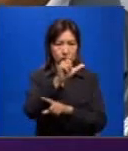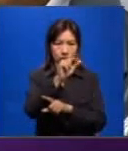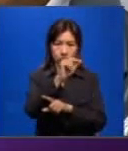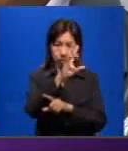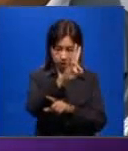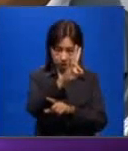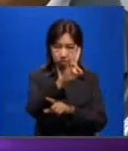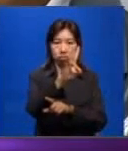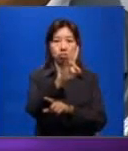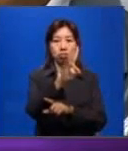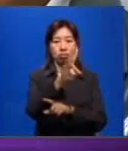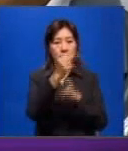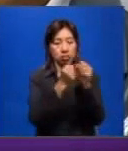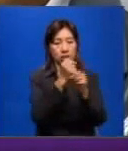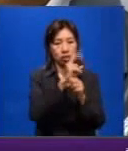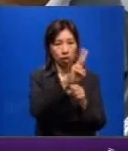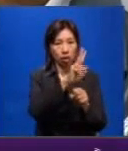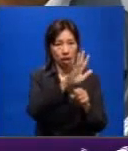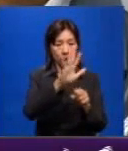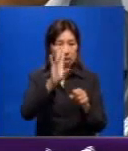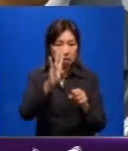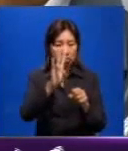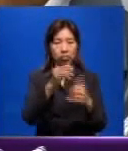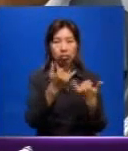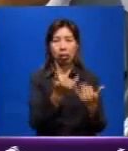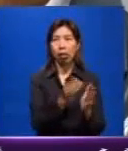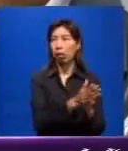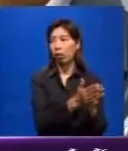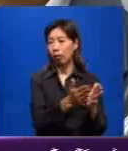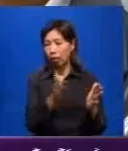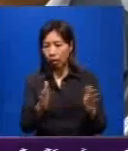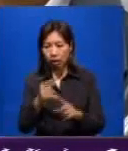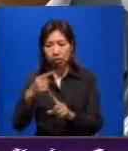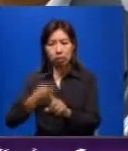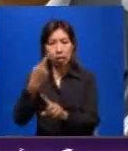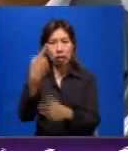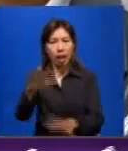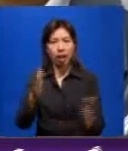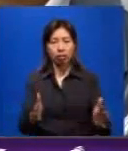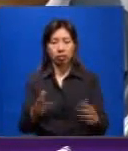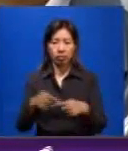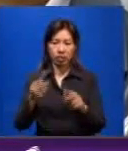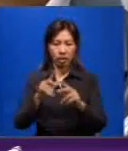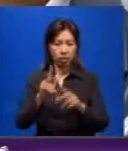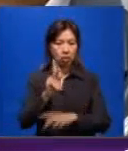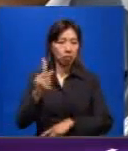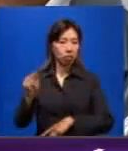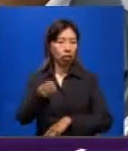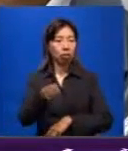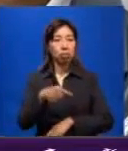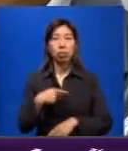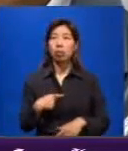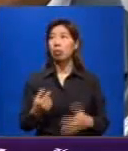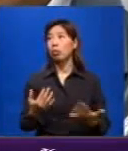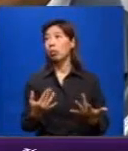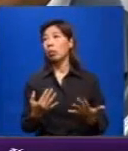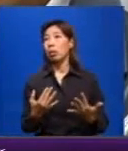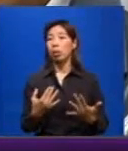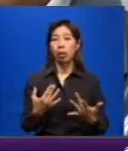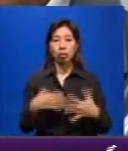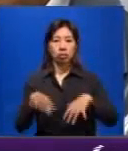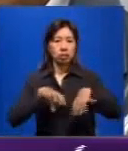มาเกือบ1เดือนหลังคำวินิจฉัยมีผลใช้บังคับกกต.ก็ยังไม่มีท่าทีกระตือรือร้นเพื่อทำหน้าที่ของต